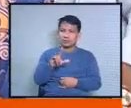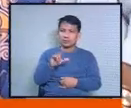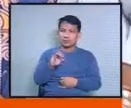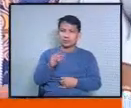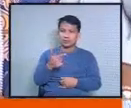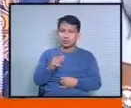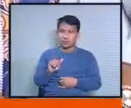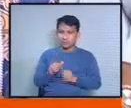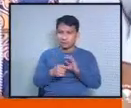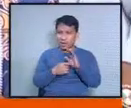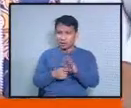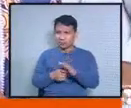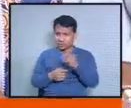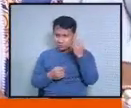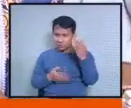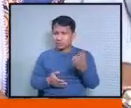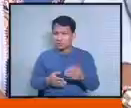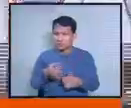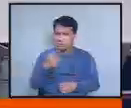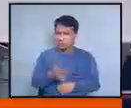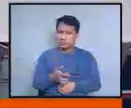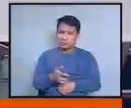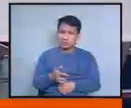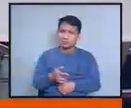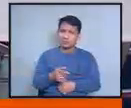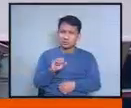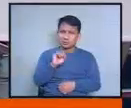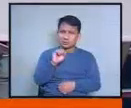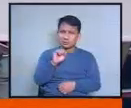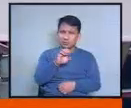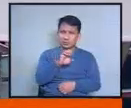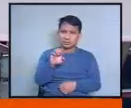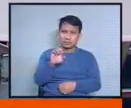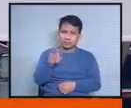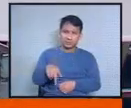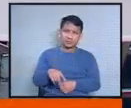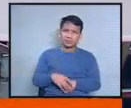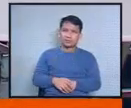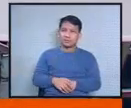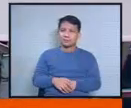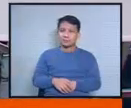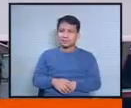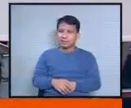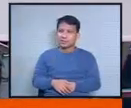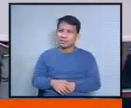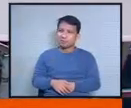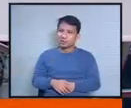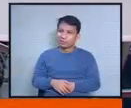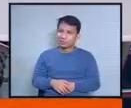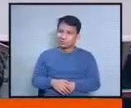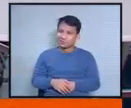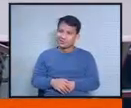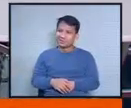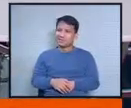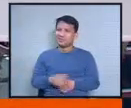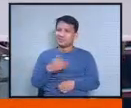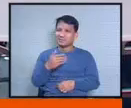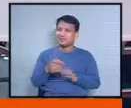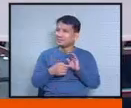Liaga po. Opo. Ano pong shortcut para hindi na tayo mahirapan? SP po. SP, ayan. Ma'am SP, magandang tangali po Ma'am